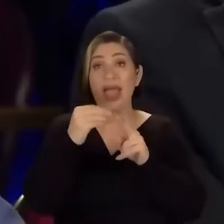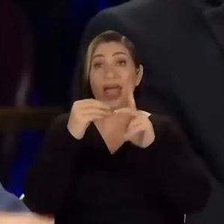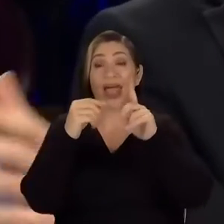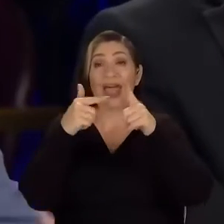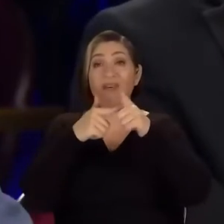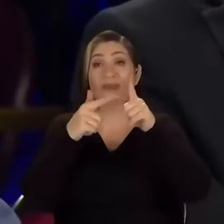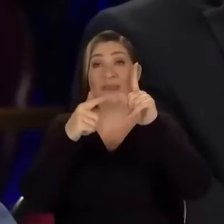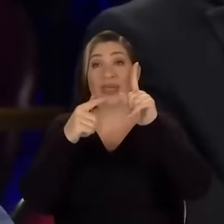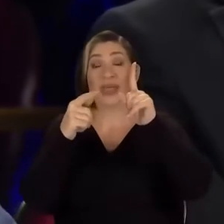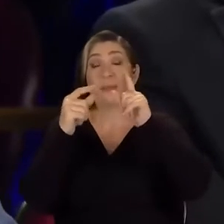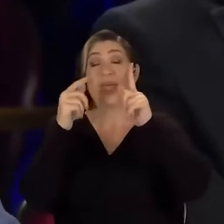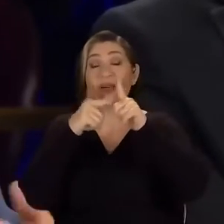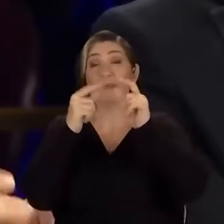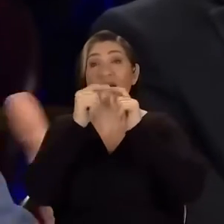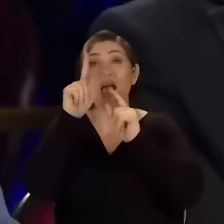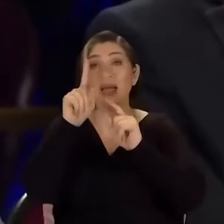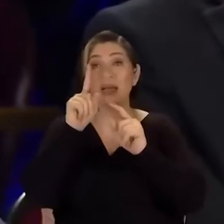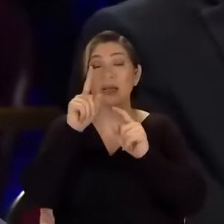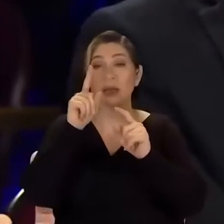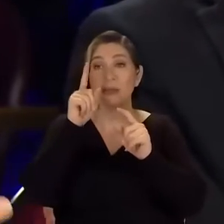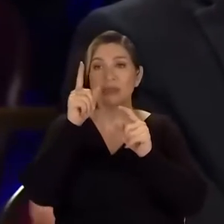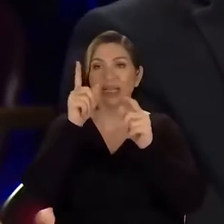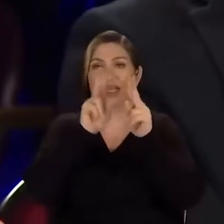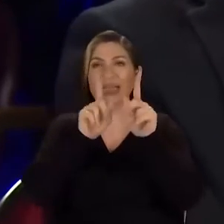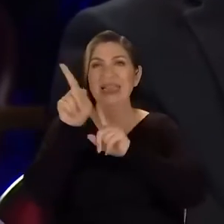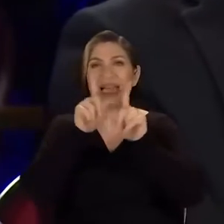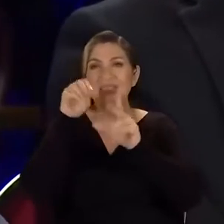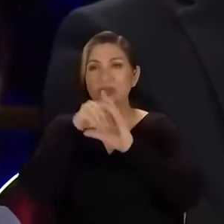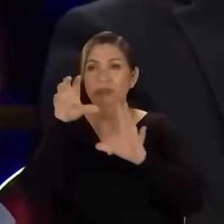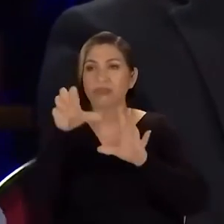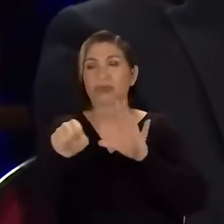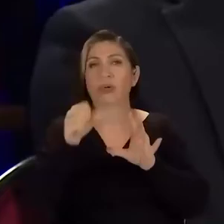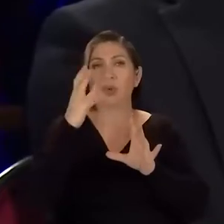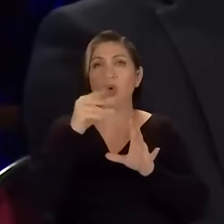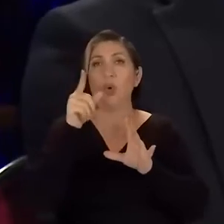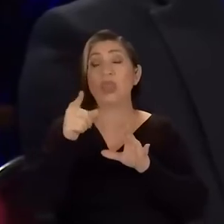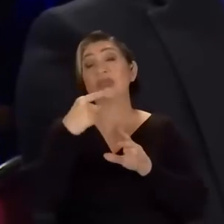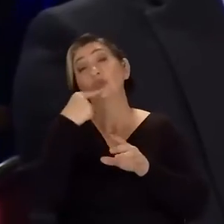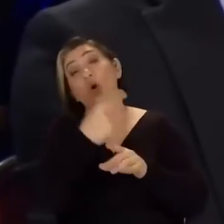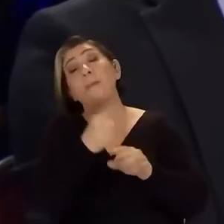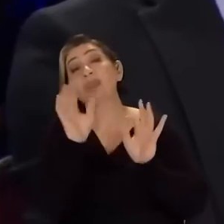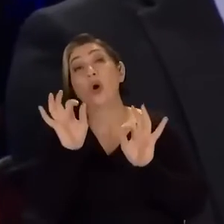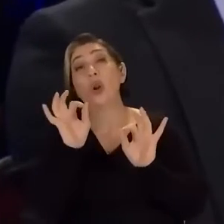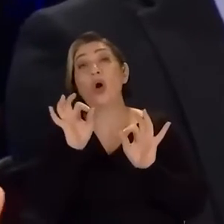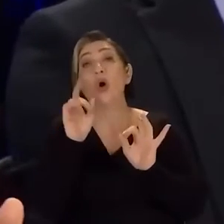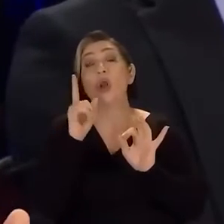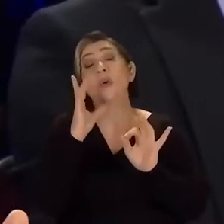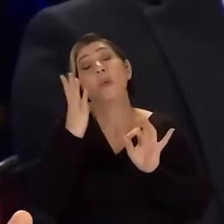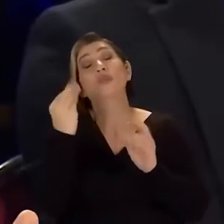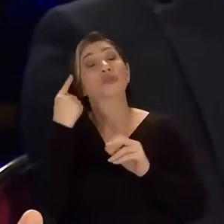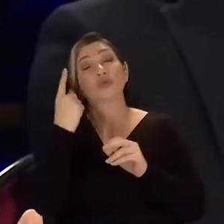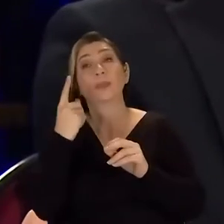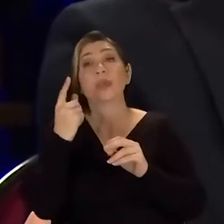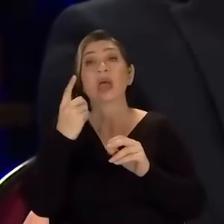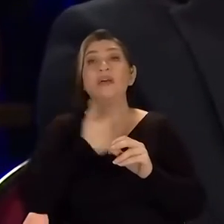FBI'ın bastığı bir site oldu ve orada onların iddiası ki öyledir diye varsayıyorum,